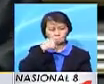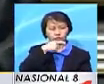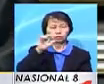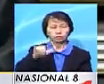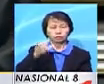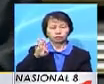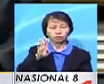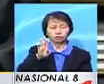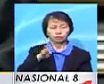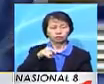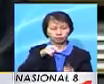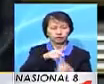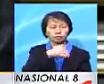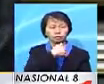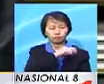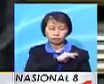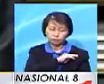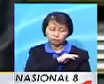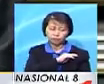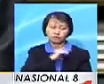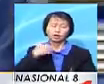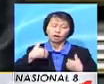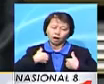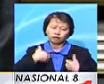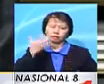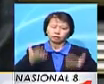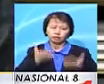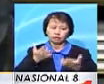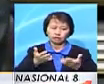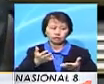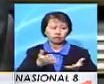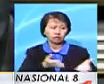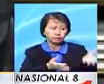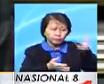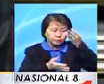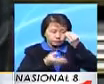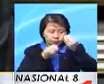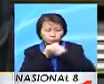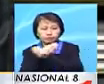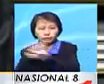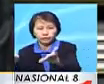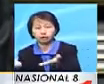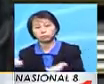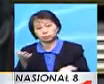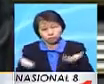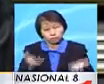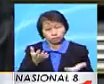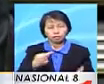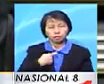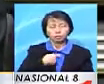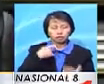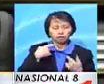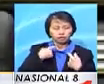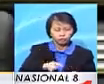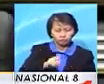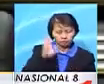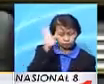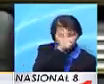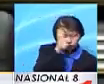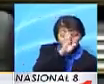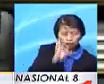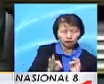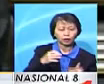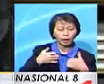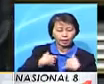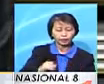Hormat Perdana Menteri, ada kemungkinan kebocoran maklumat berlaku, dan kita sedang melakukan risikan jika ada